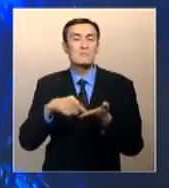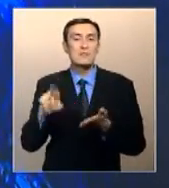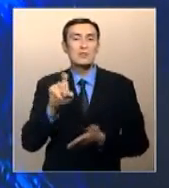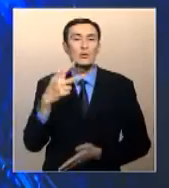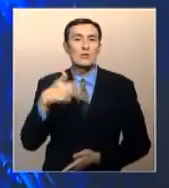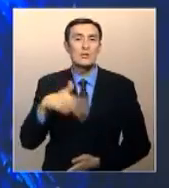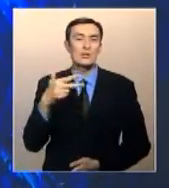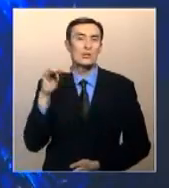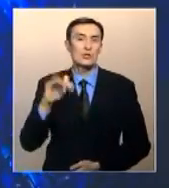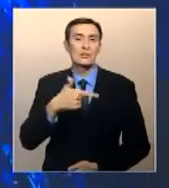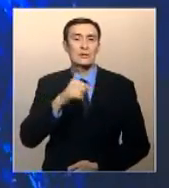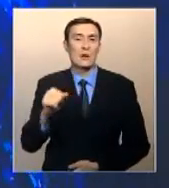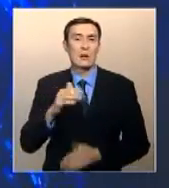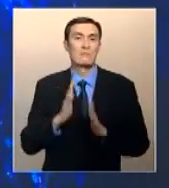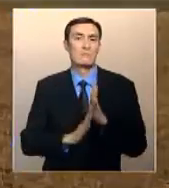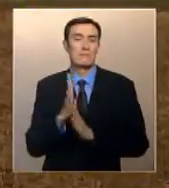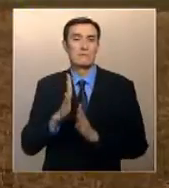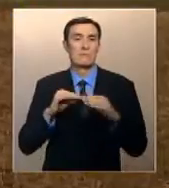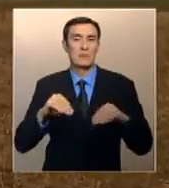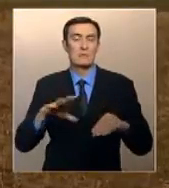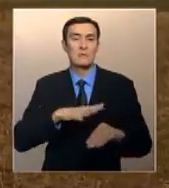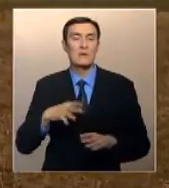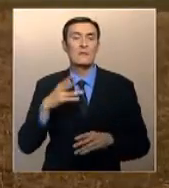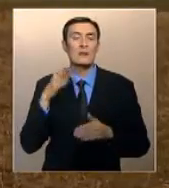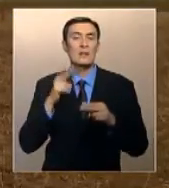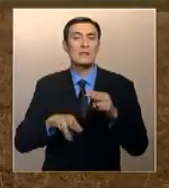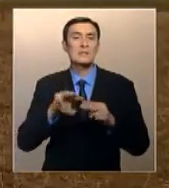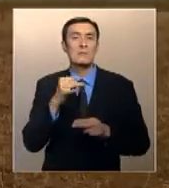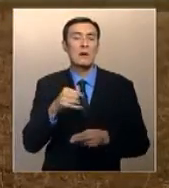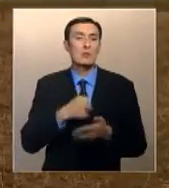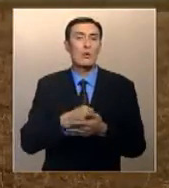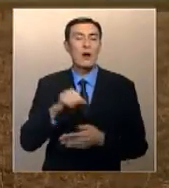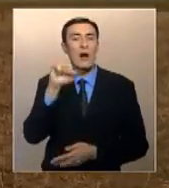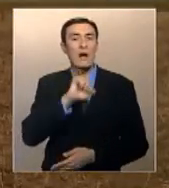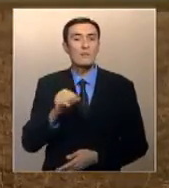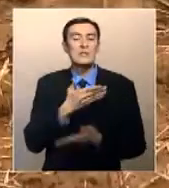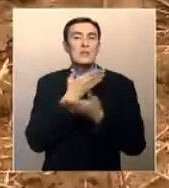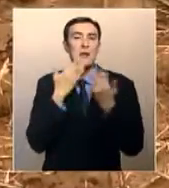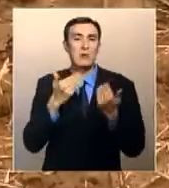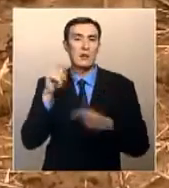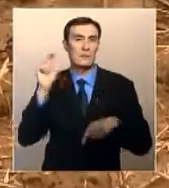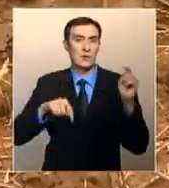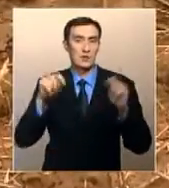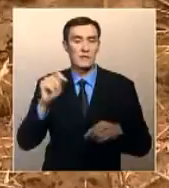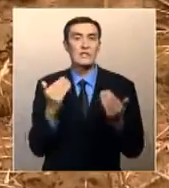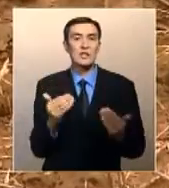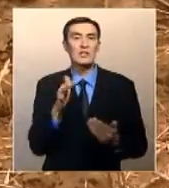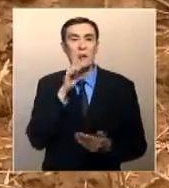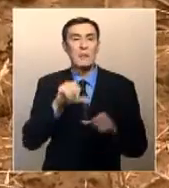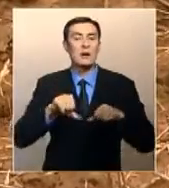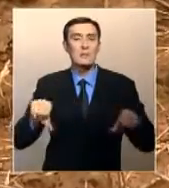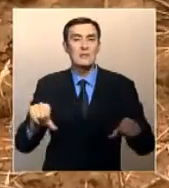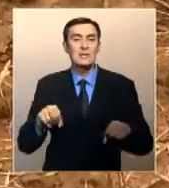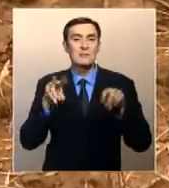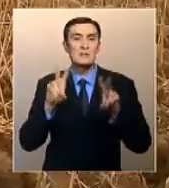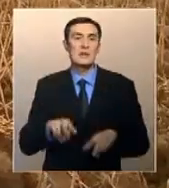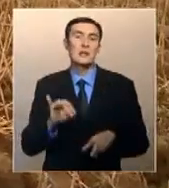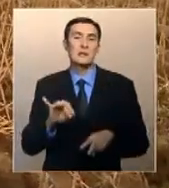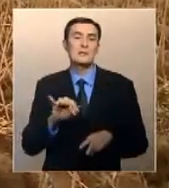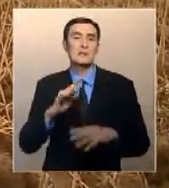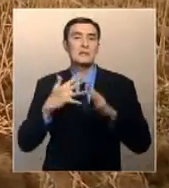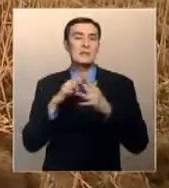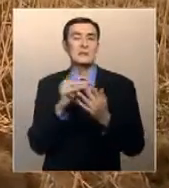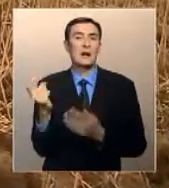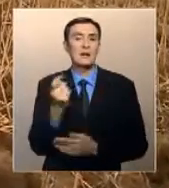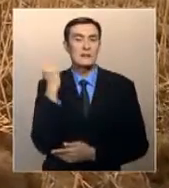133 тысячи гектаров посевов. В регионе с конца мая по август не было дождей. В настоящее время комиссия, созданная из